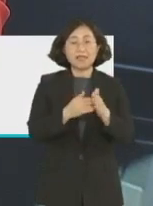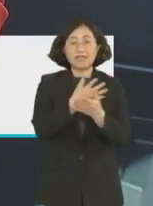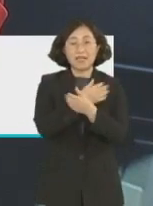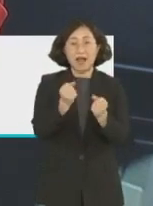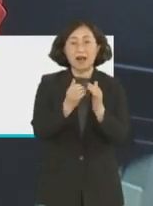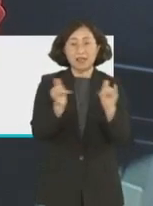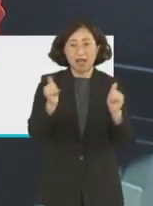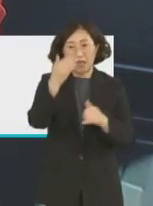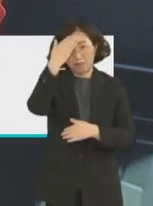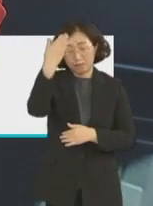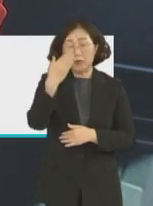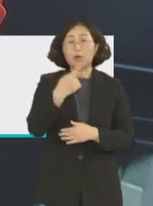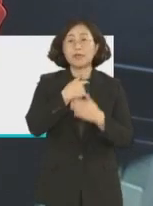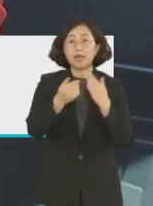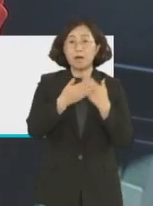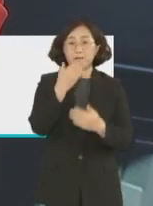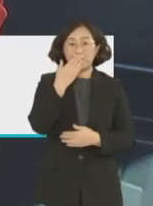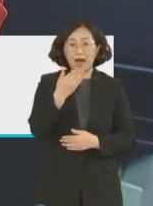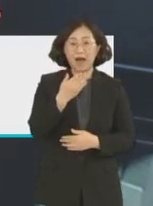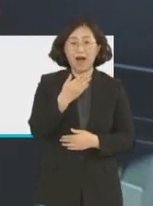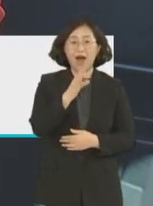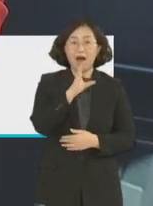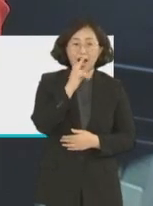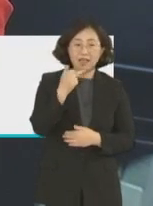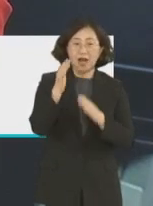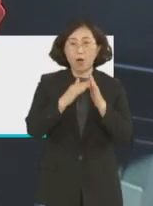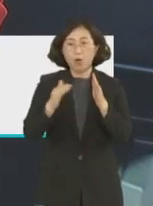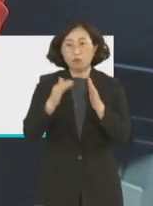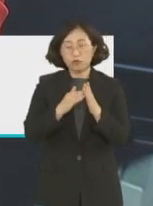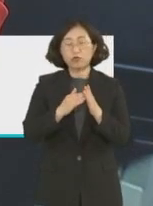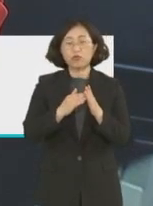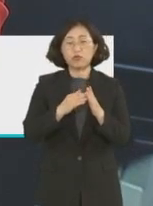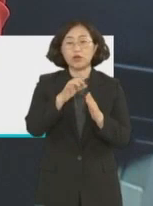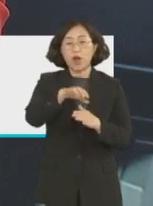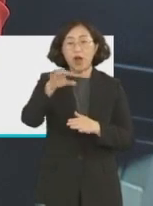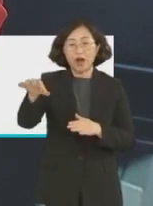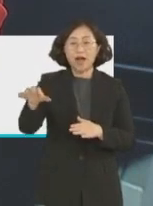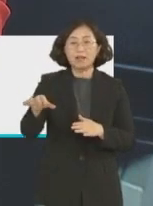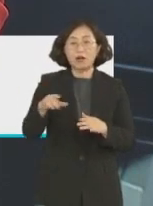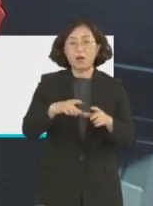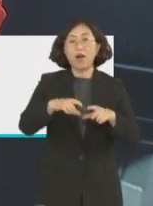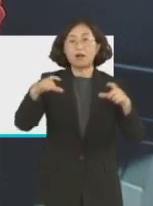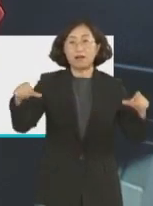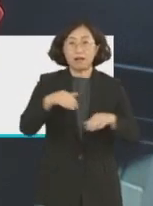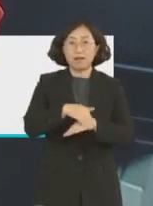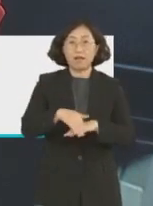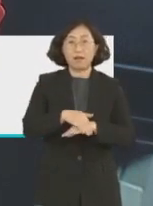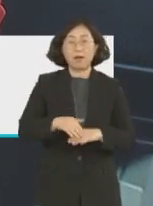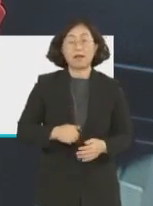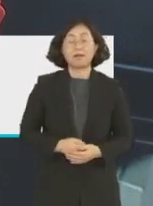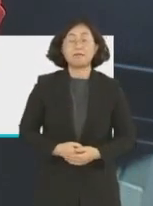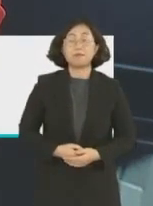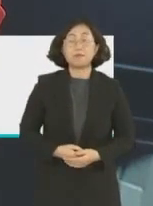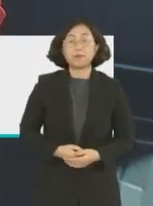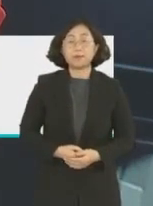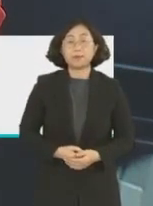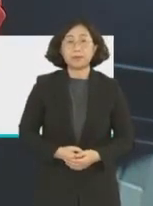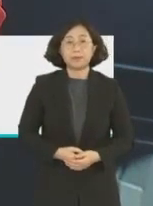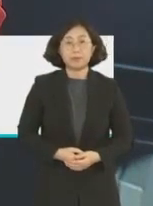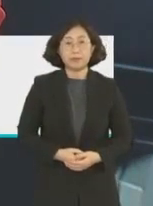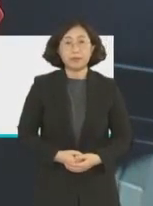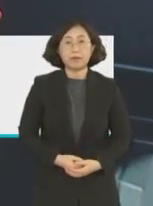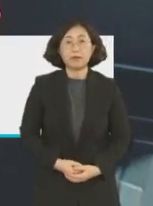대전 반석역과 공주, 천안, 아산까지 충청권 주요 지역으로 서비스가 확대될 예정입니다. 이수복 기자의